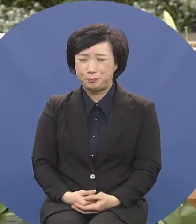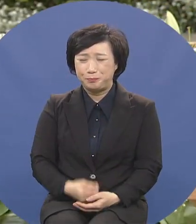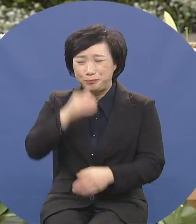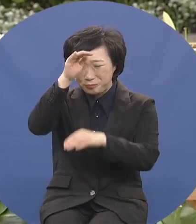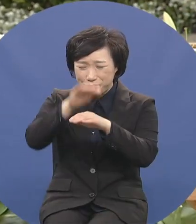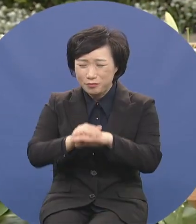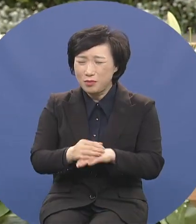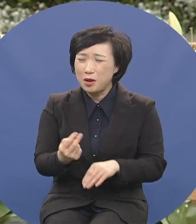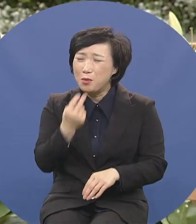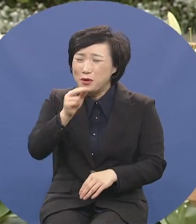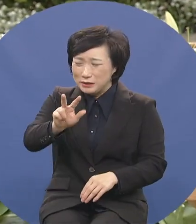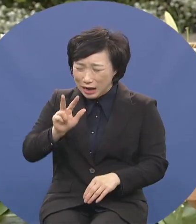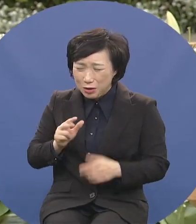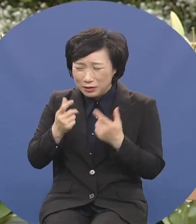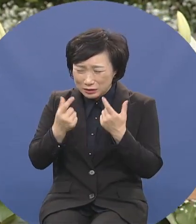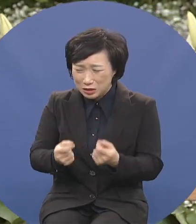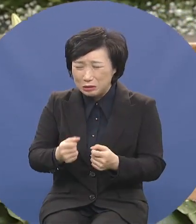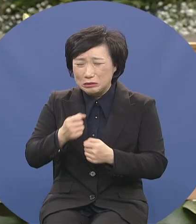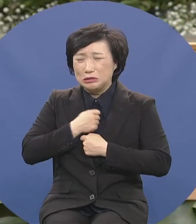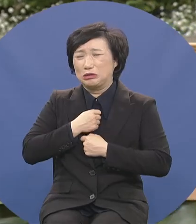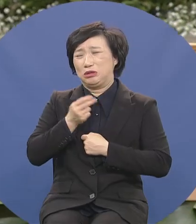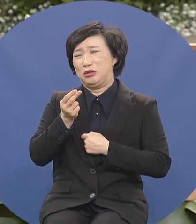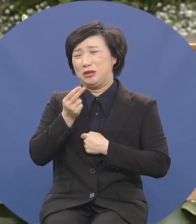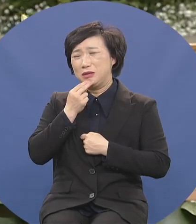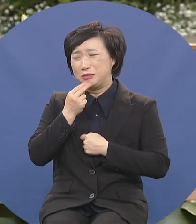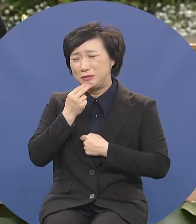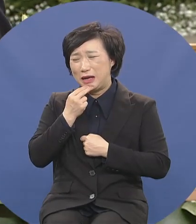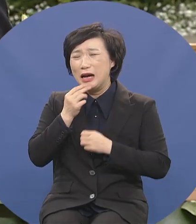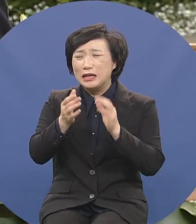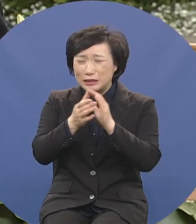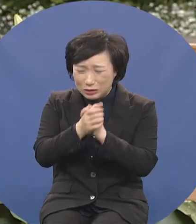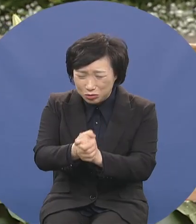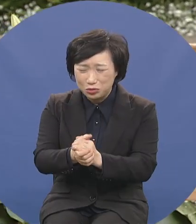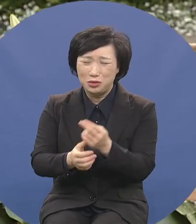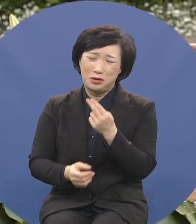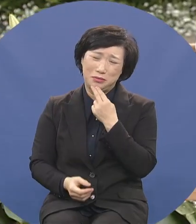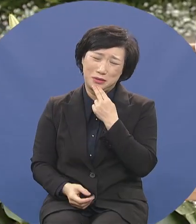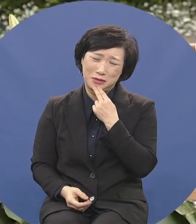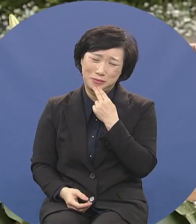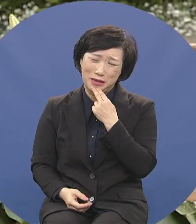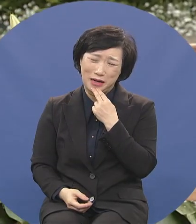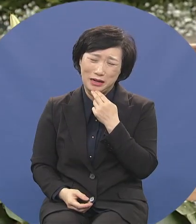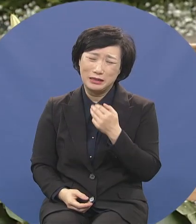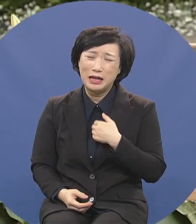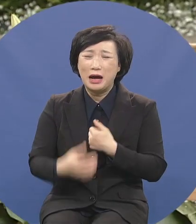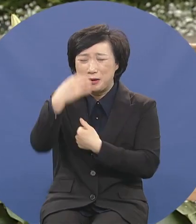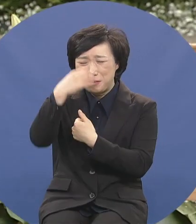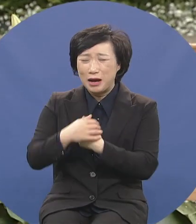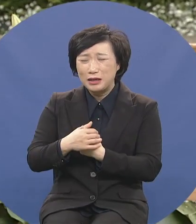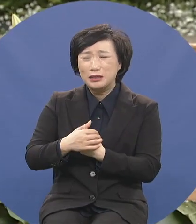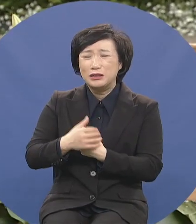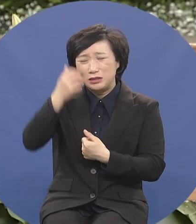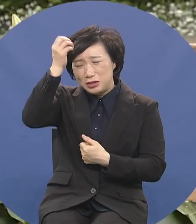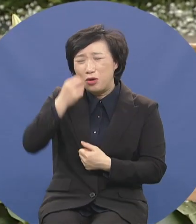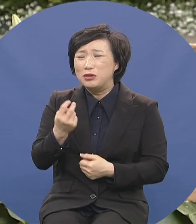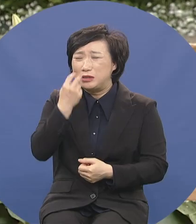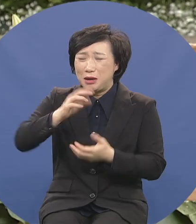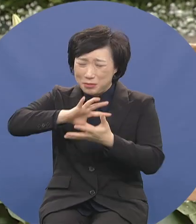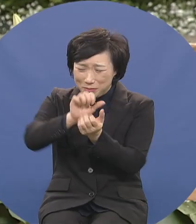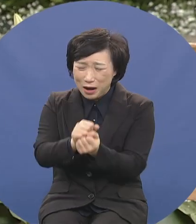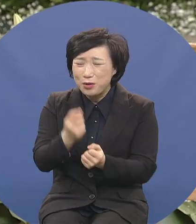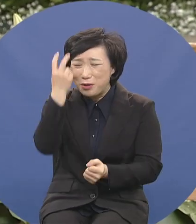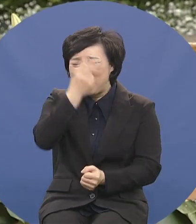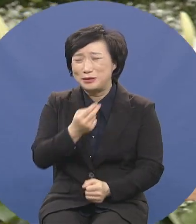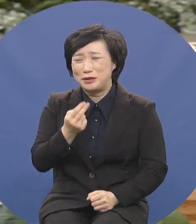예배를 목숨 걸어 지키지 못했습니다. 기도하지 못했습니다. 내게 맡긴 영혼 생명 바쳐